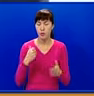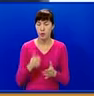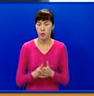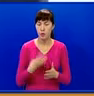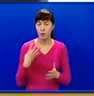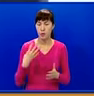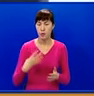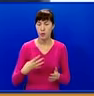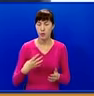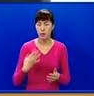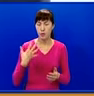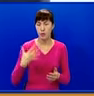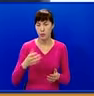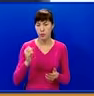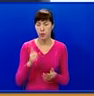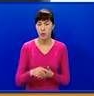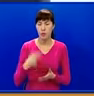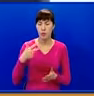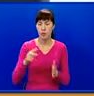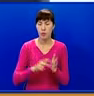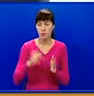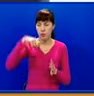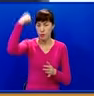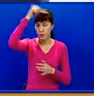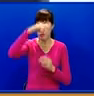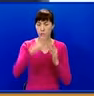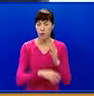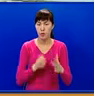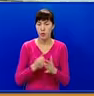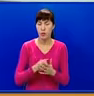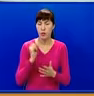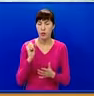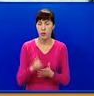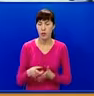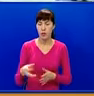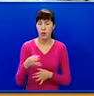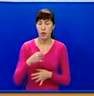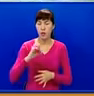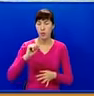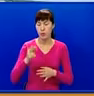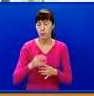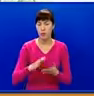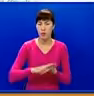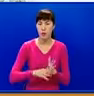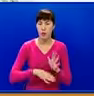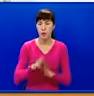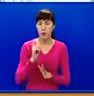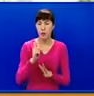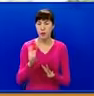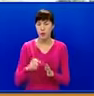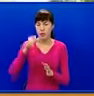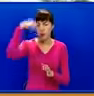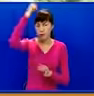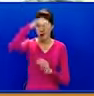4-і 5-і тапсырды, 28-і жыл соңына шейін тапсырылады деп жоспарлап отырмыз. Аймақта әлеуметтік саланың да әлеует артпақ. Мамандар жыл соңына дейін